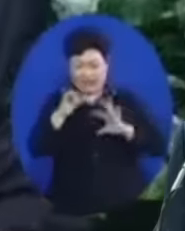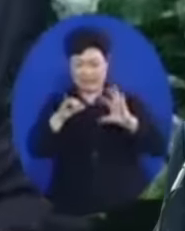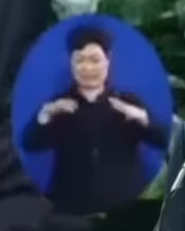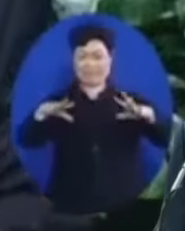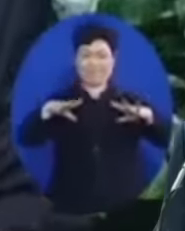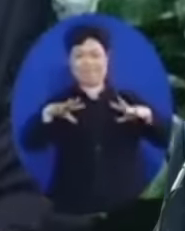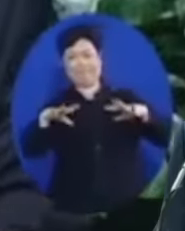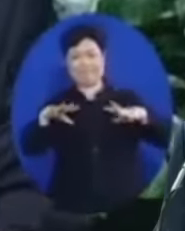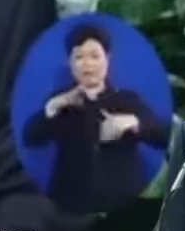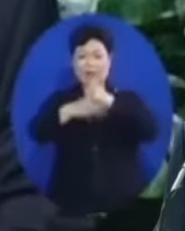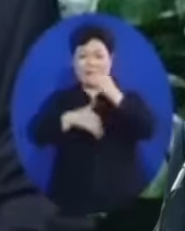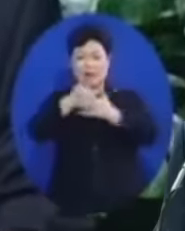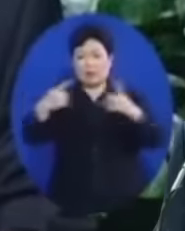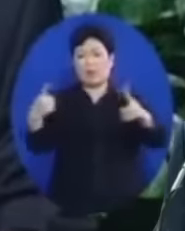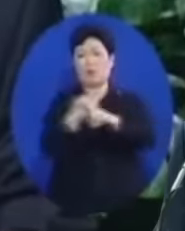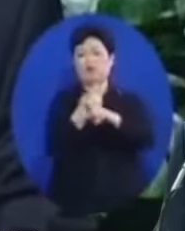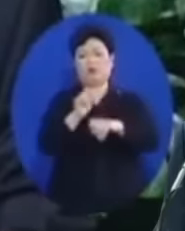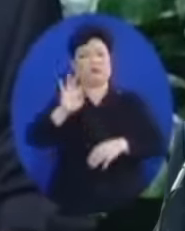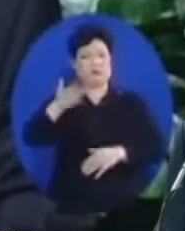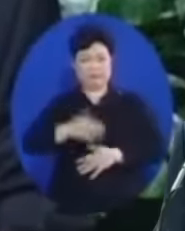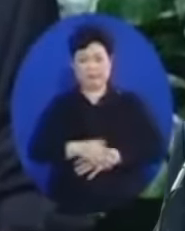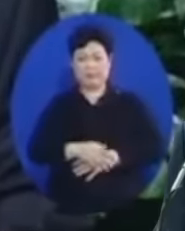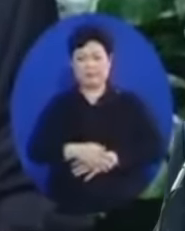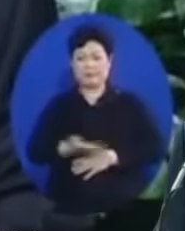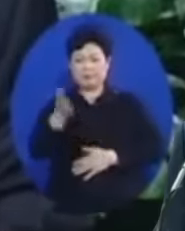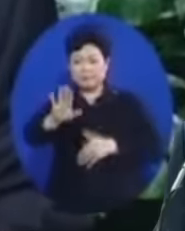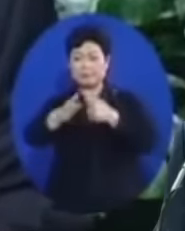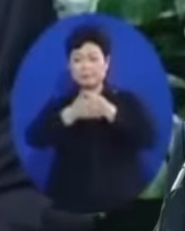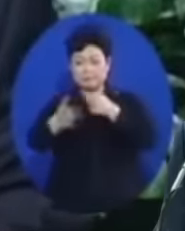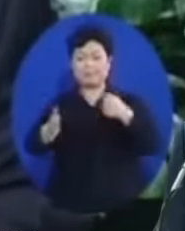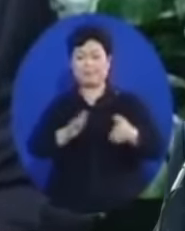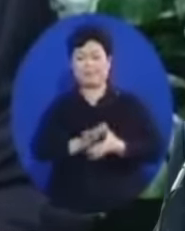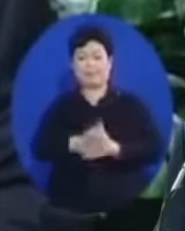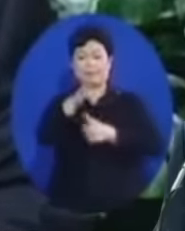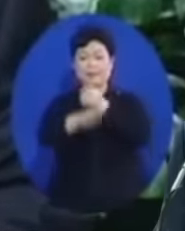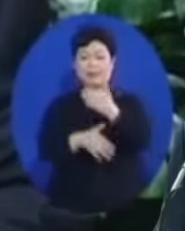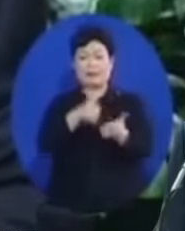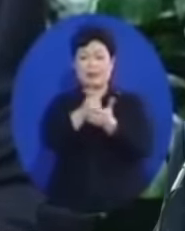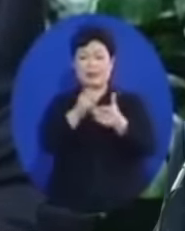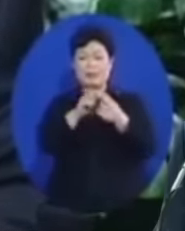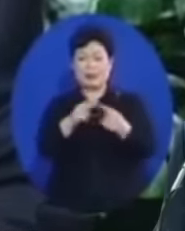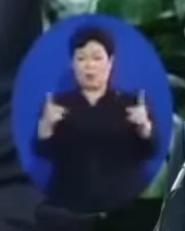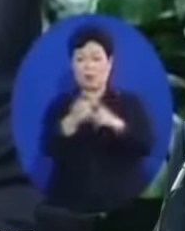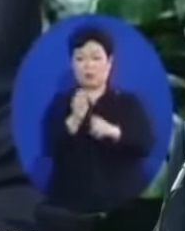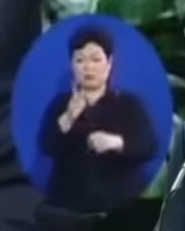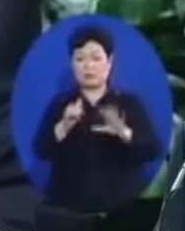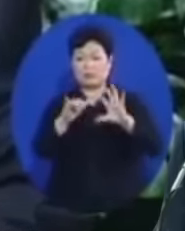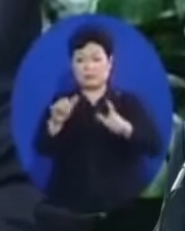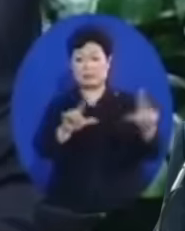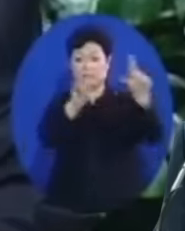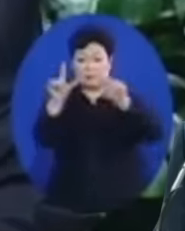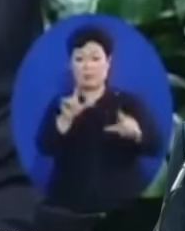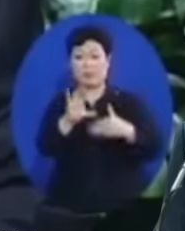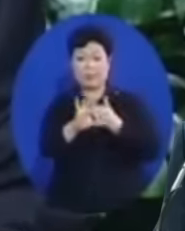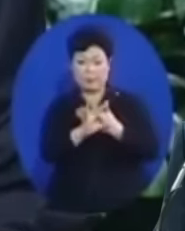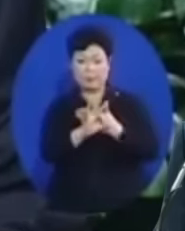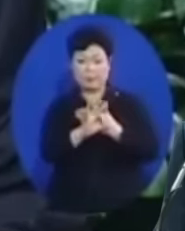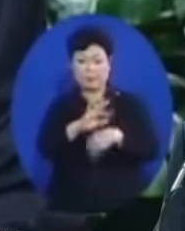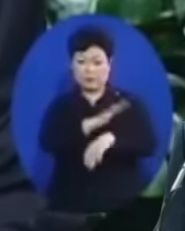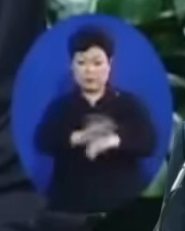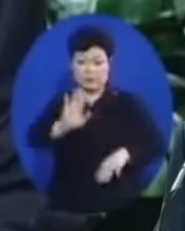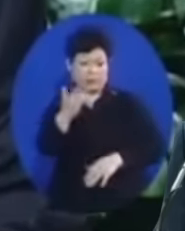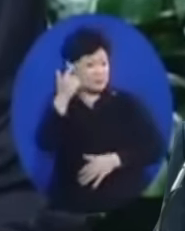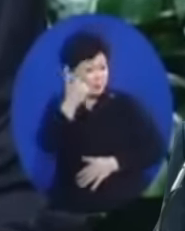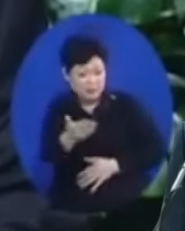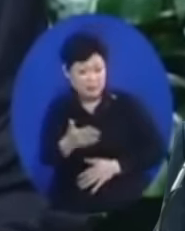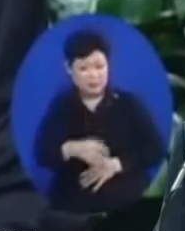이생의 자랑은 하나님과 원수가 된다는 것입니다. 그러므로 하나님과 원수되어서 이 세상에 살면 잘